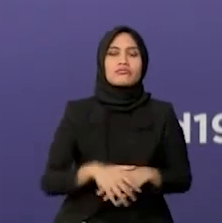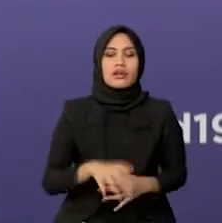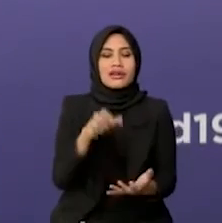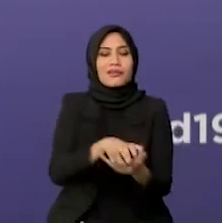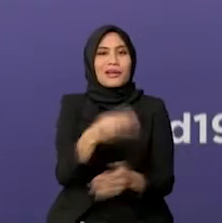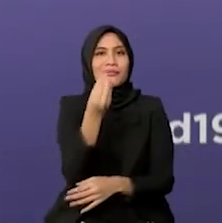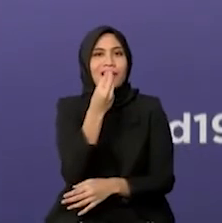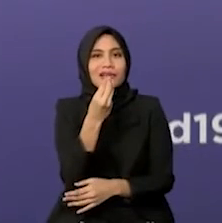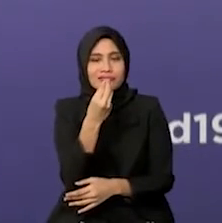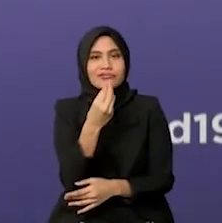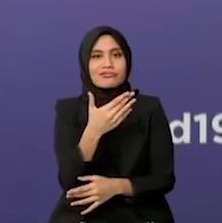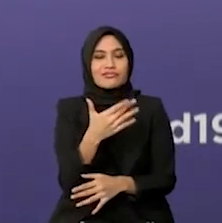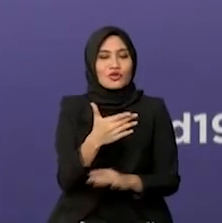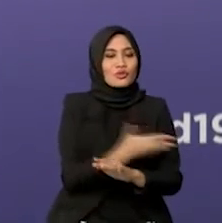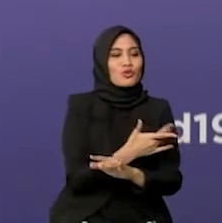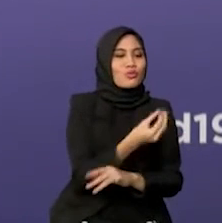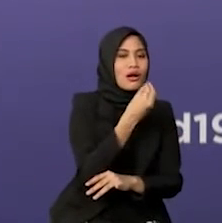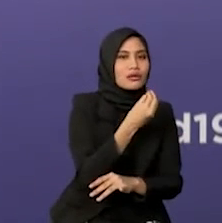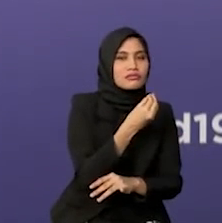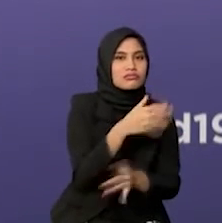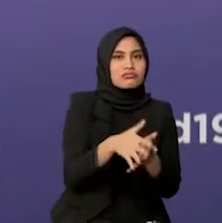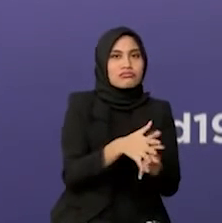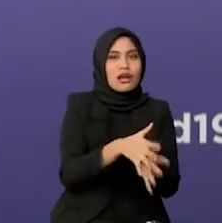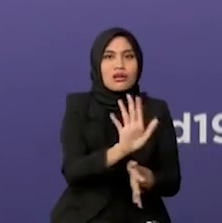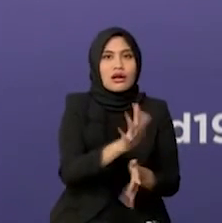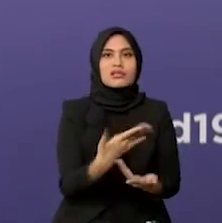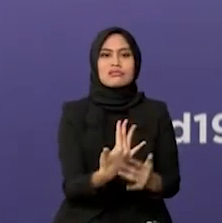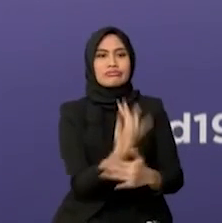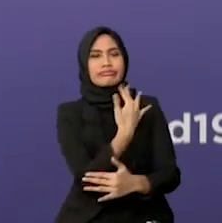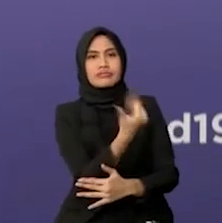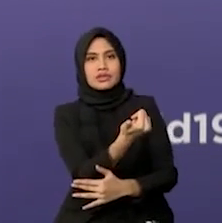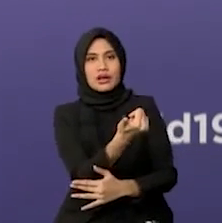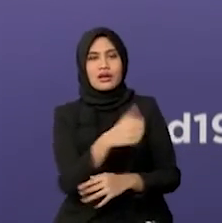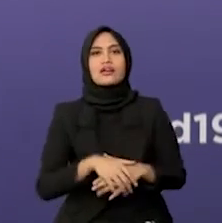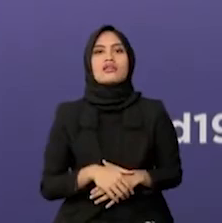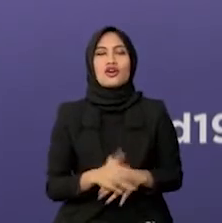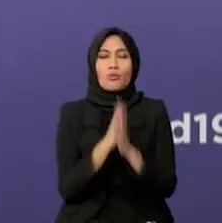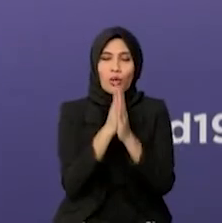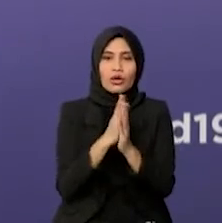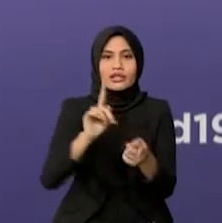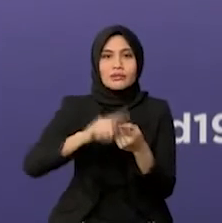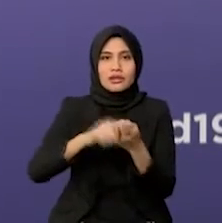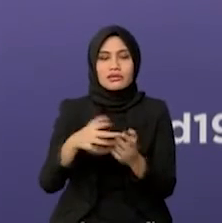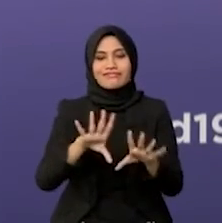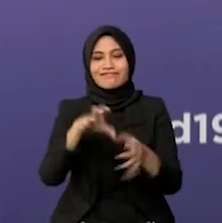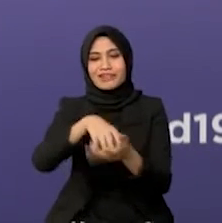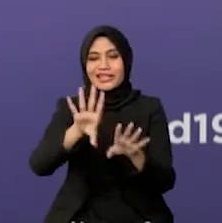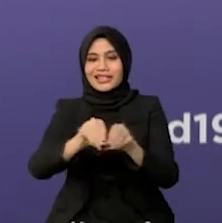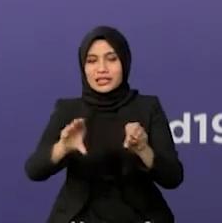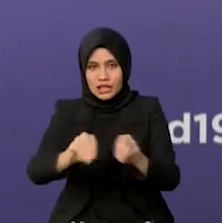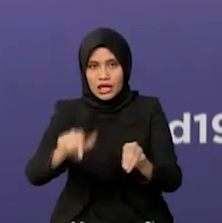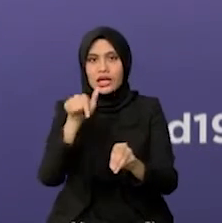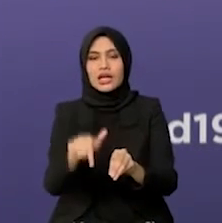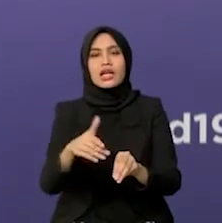secara kita harus masih berada di kantor Pada saat jam makan siang Oleh karena itu kami minta ini menjadi perhatian secara